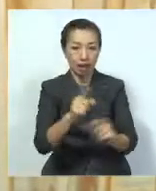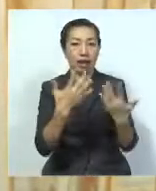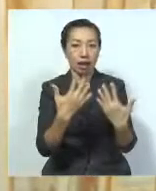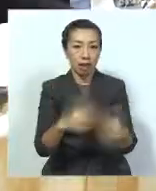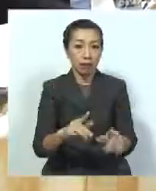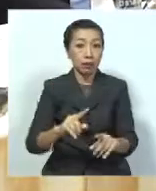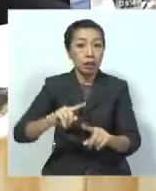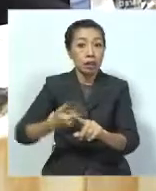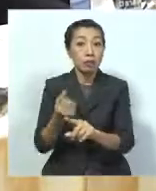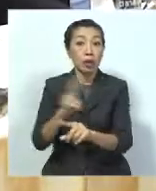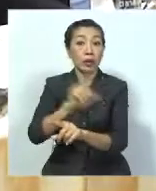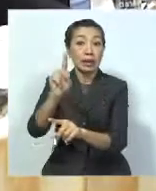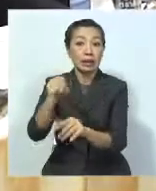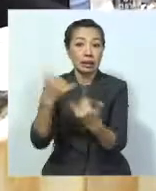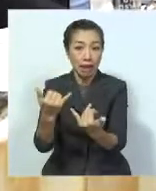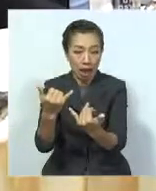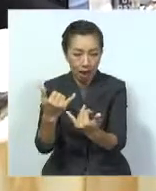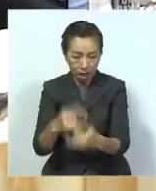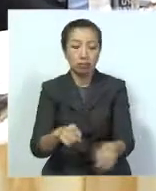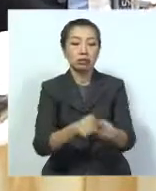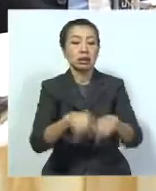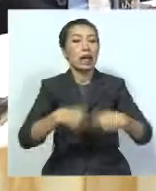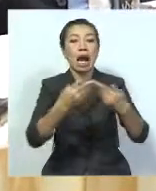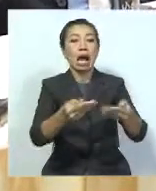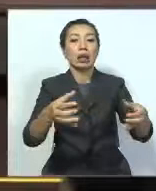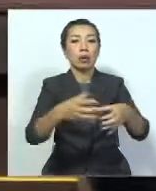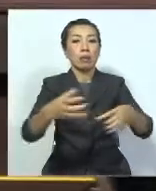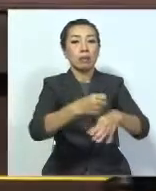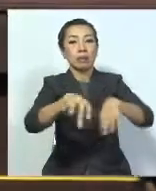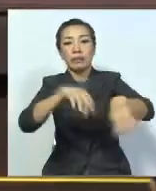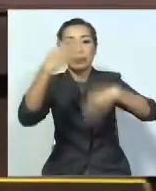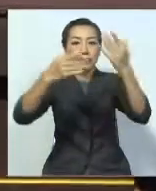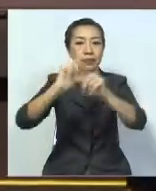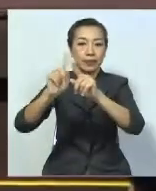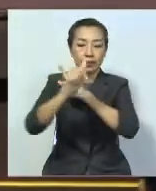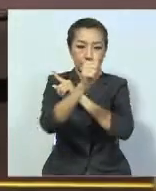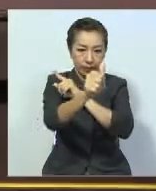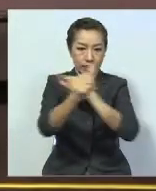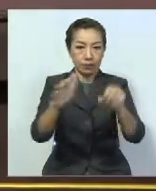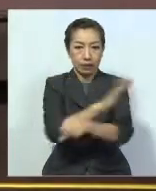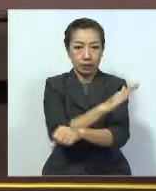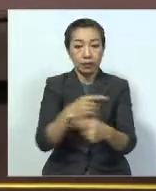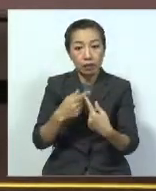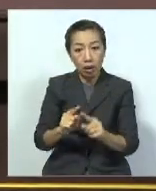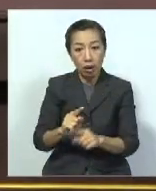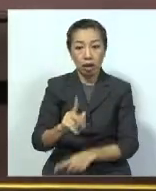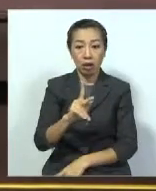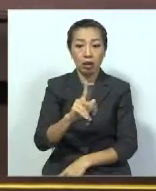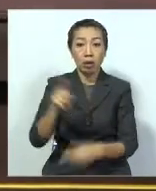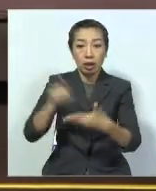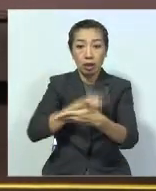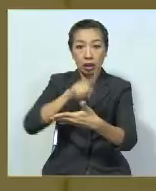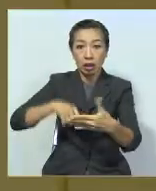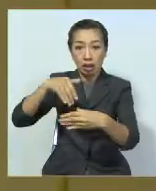นี้มีผลบังคับใช้ในวันที่1ธันวาคมไปก่อนถึงจะมีการปลดล็อกเรื่องของการเมืองส่วนการกำหนดวันเลือกตั้งต้องรอให้กกต.เป็นผู้ก